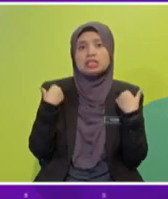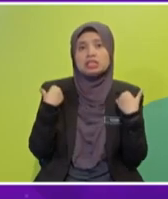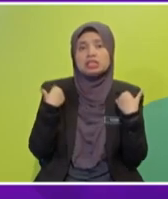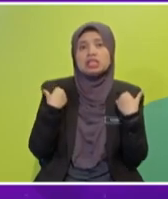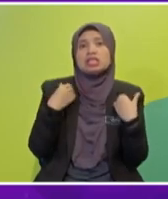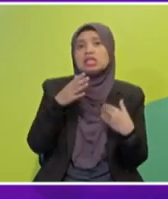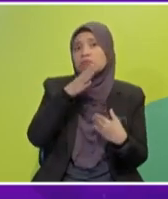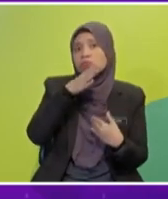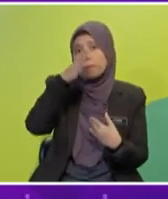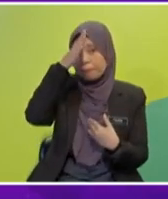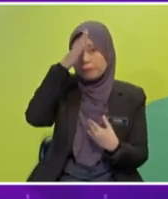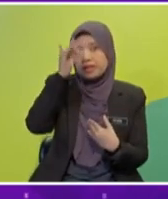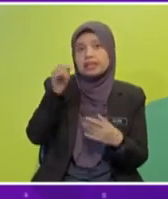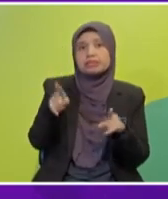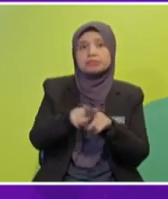ibu-ibu.